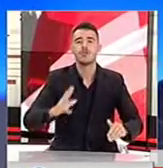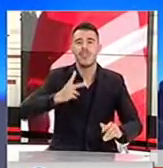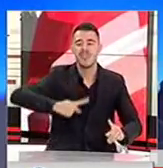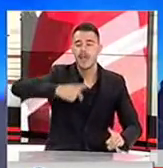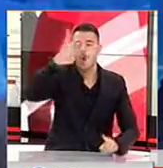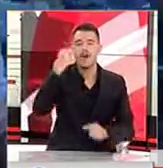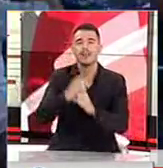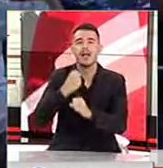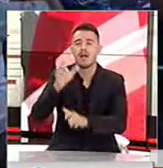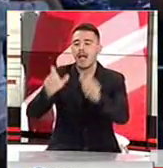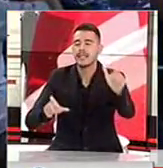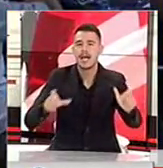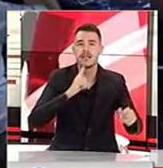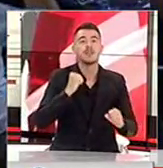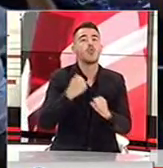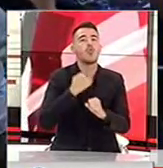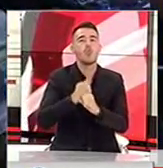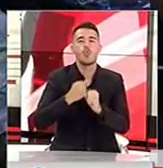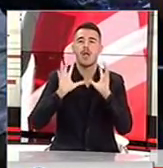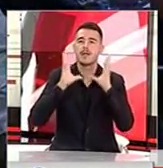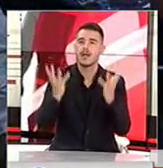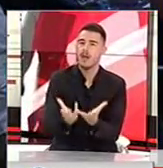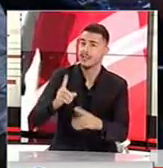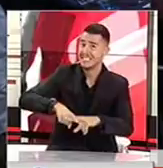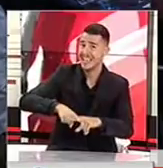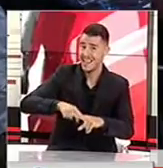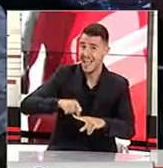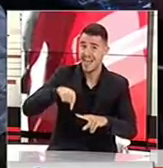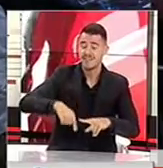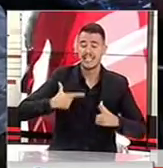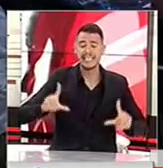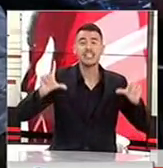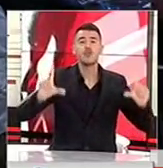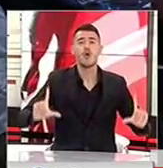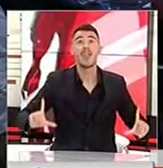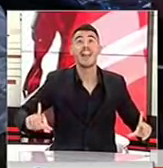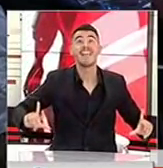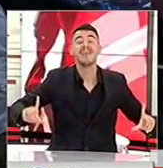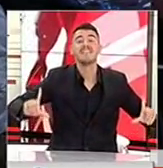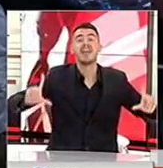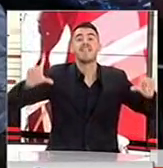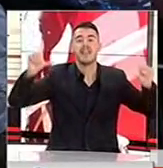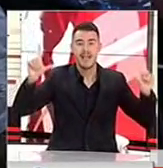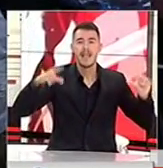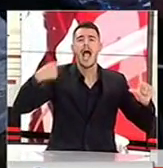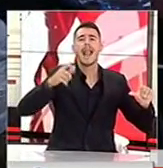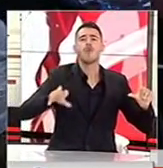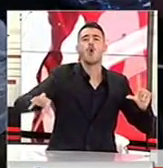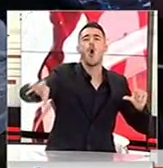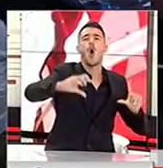δικαιωμάτων και της εργασίας στη χώρα μας. Δηλαδή να φτάσουμε στο 10% την ανεργία και να έχουμε